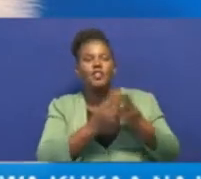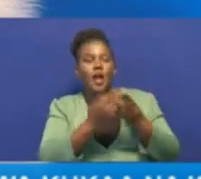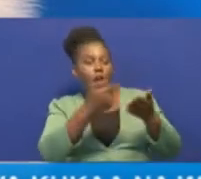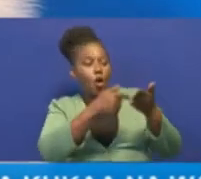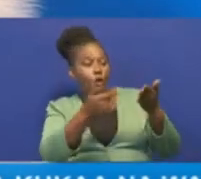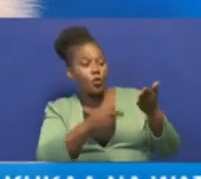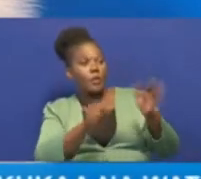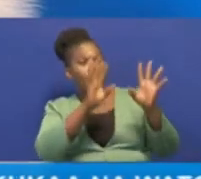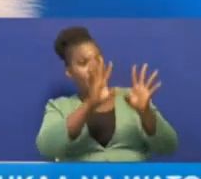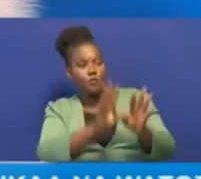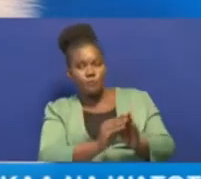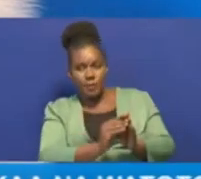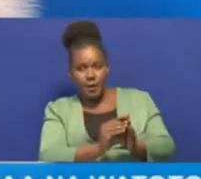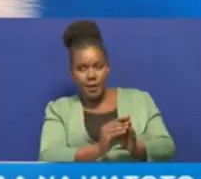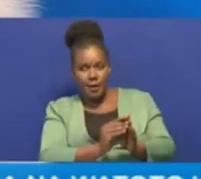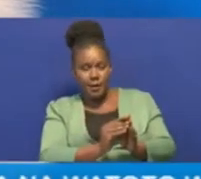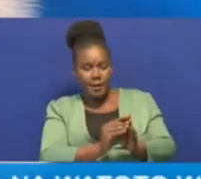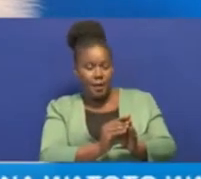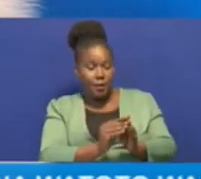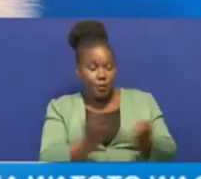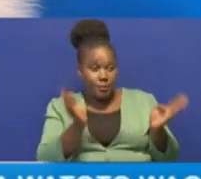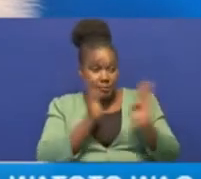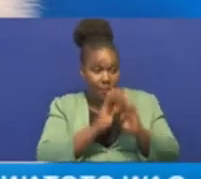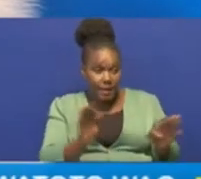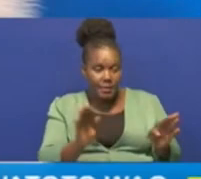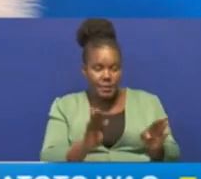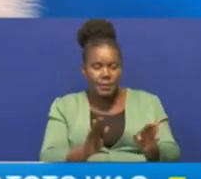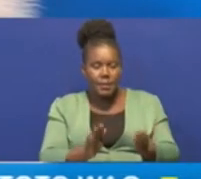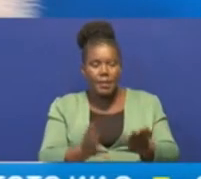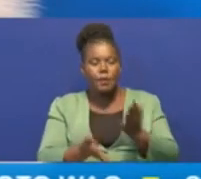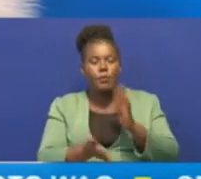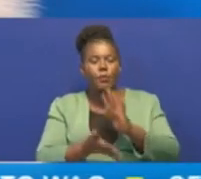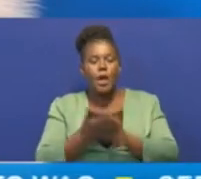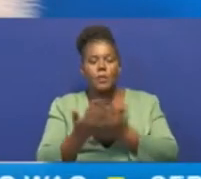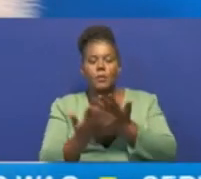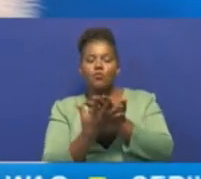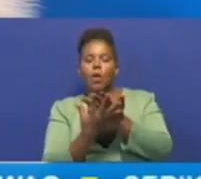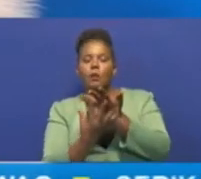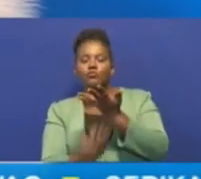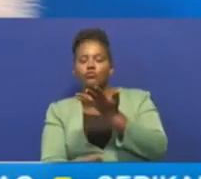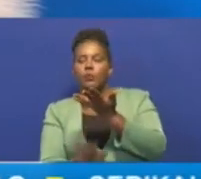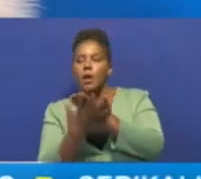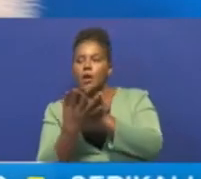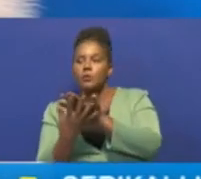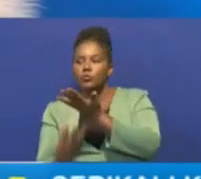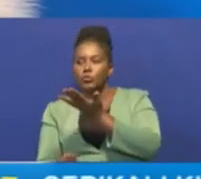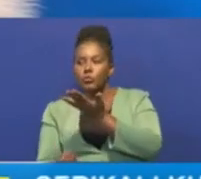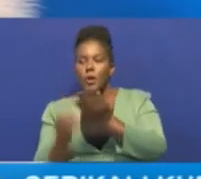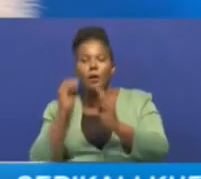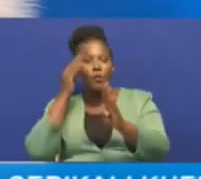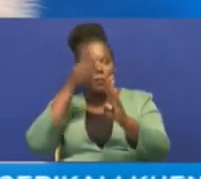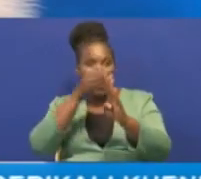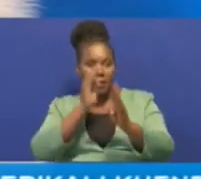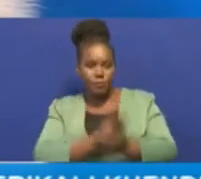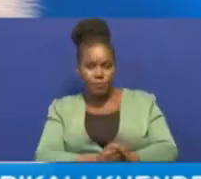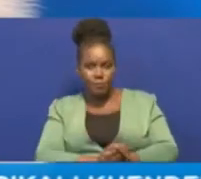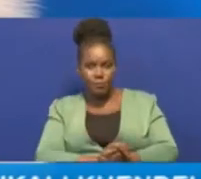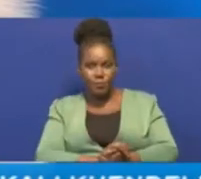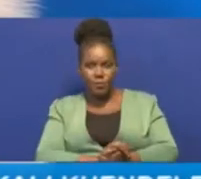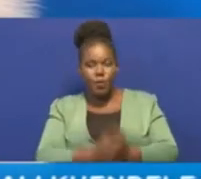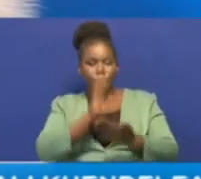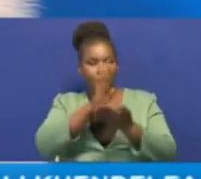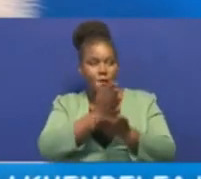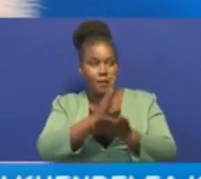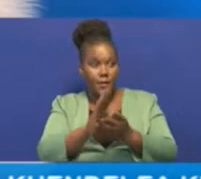sababu baada ya pale inabidi uyagawanye malengo yako kwa sababu malengo pia kabla ya kurudi kwenye nidhamu ya fedha malengo tu sio